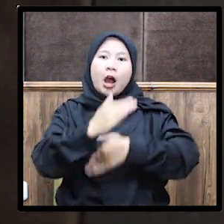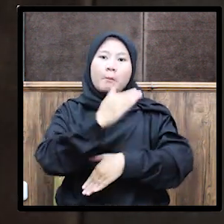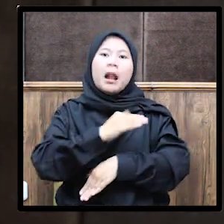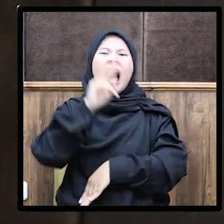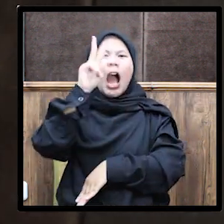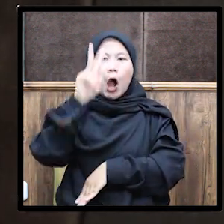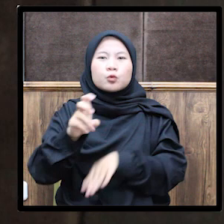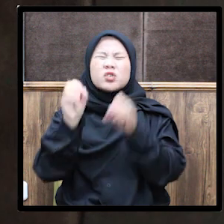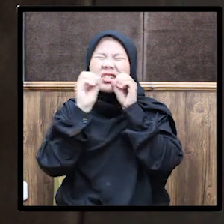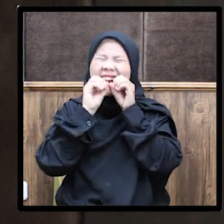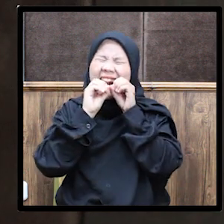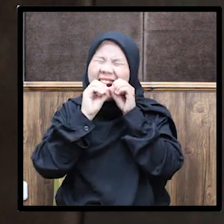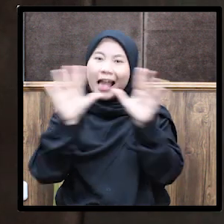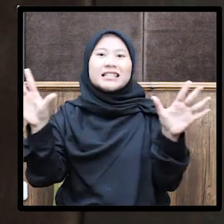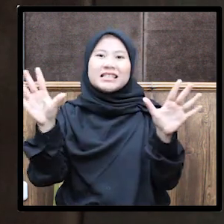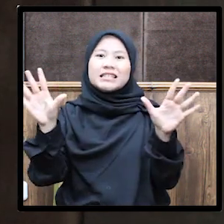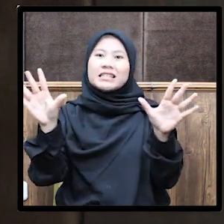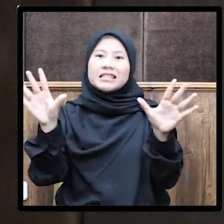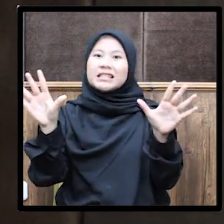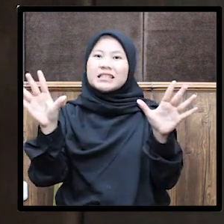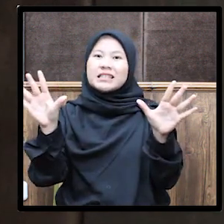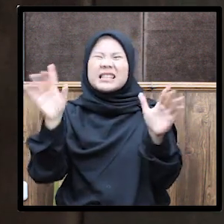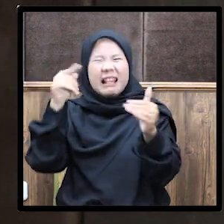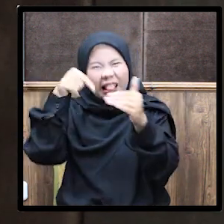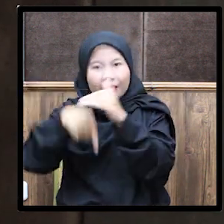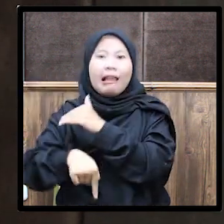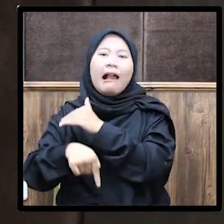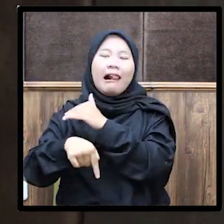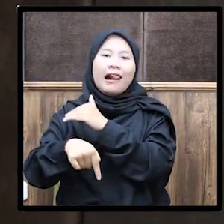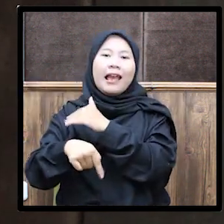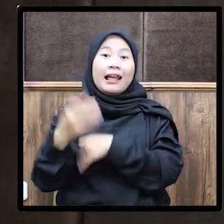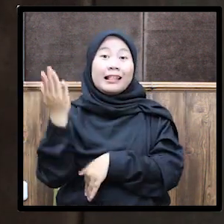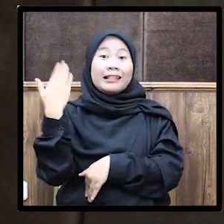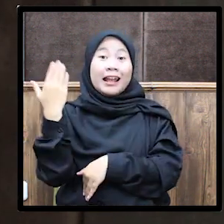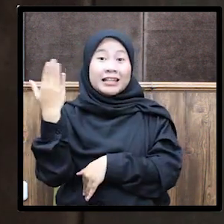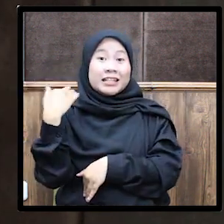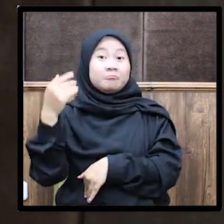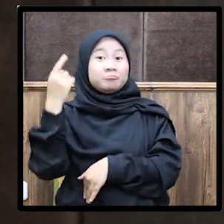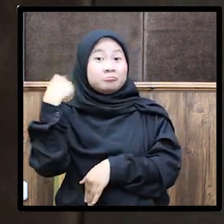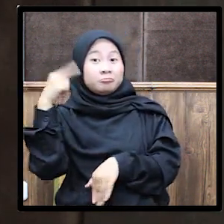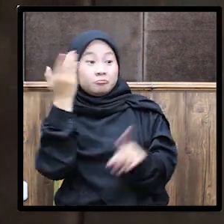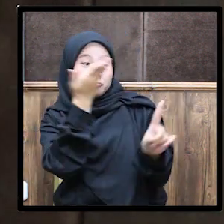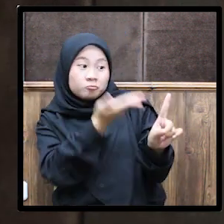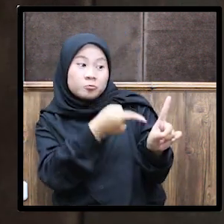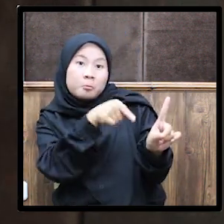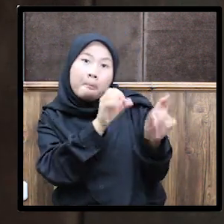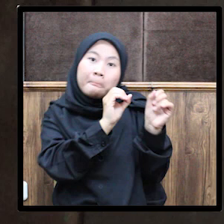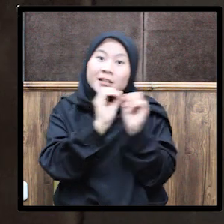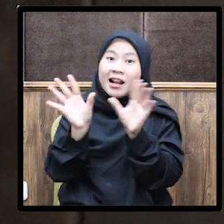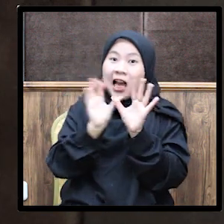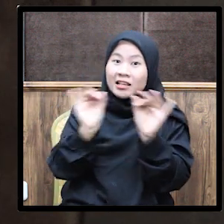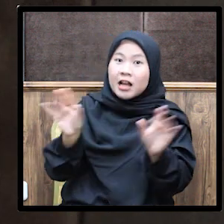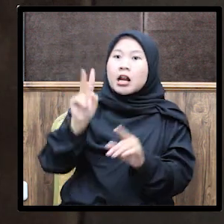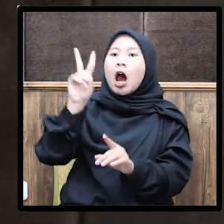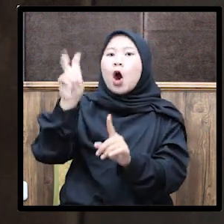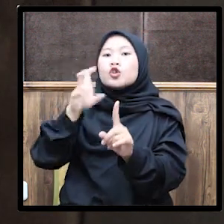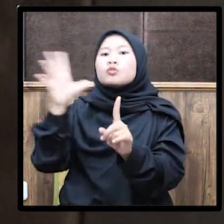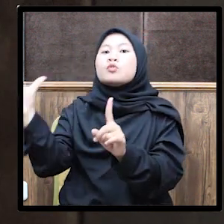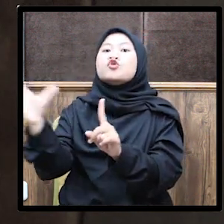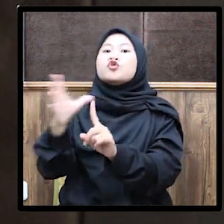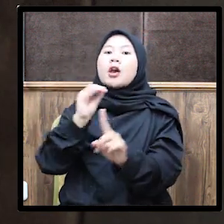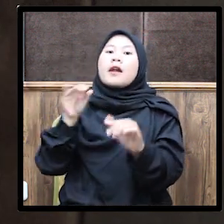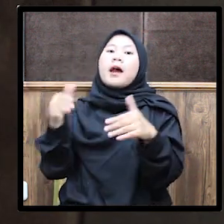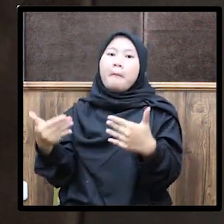jelas begitu ya. Dan Mbak Rani tadi sudah sangat clear bahwa yang harus diwujudkan itu adalah